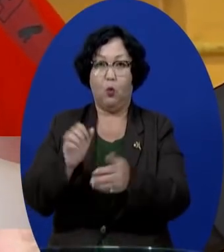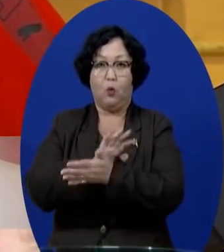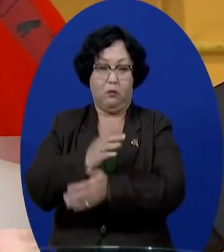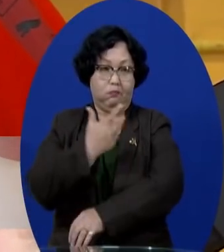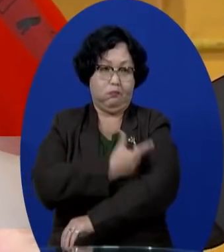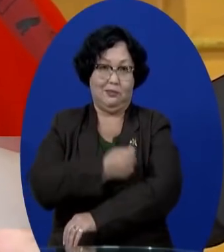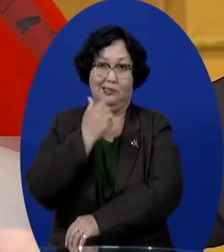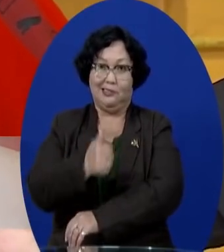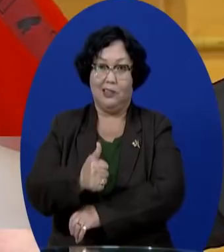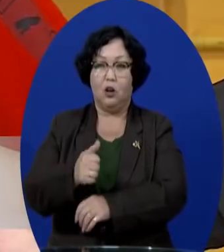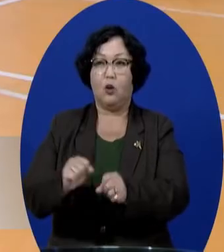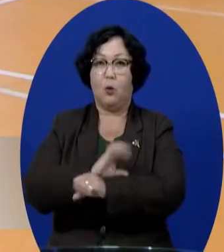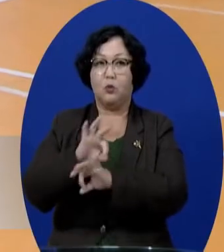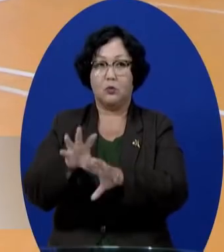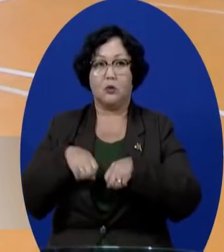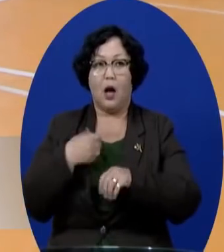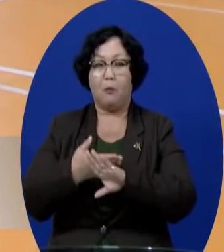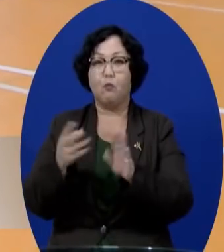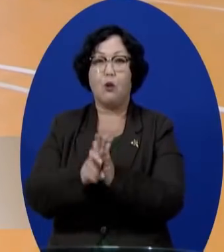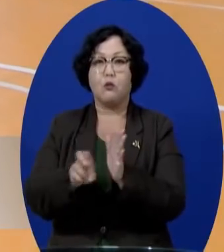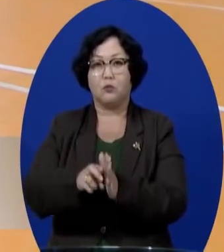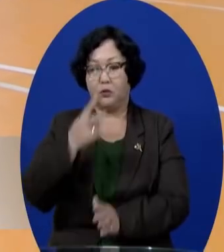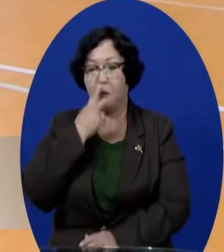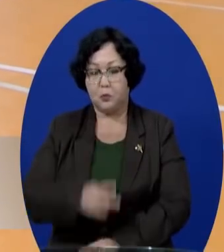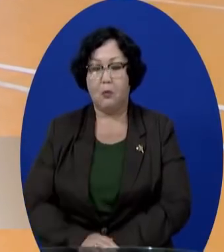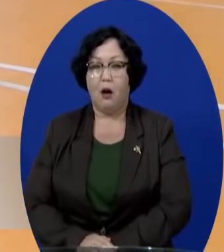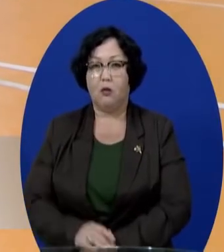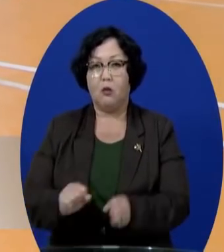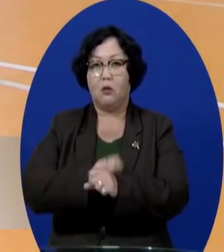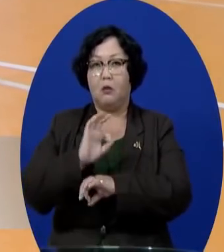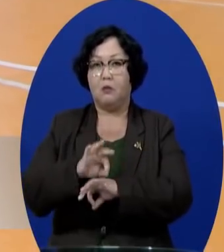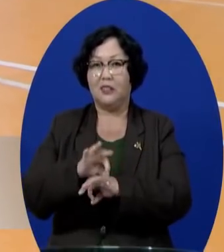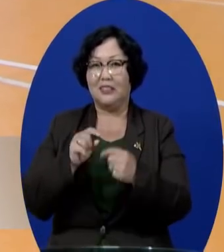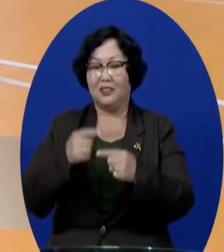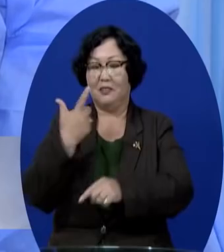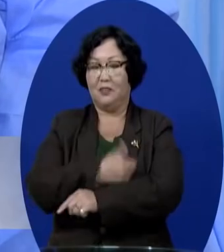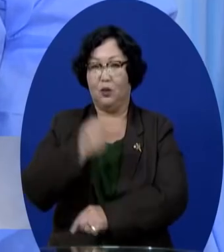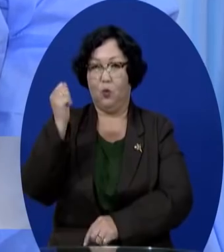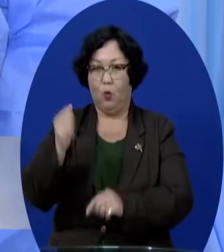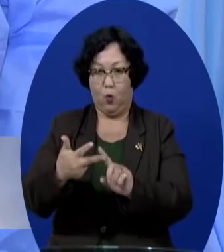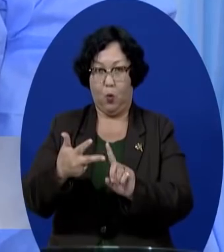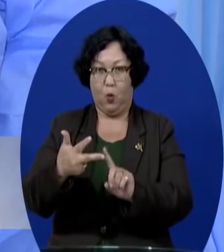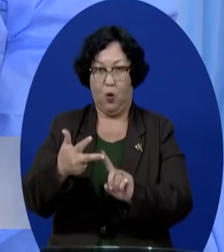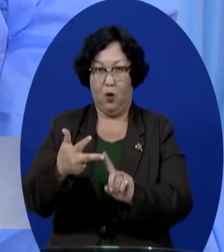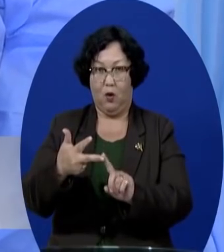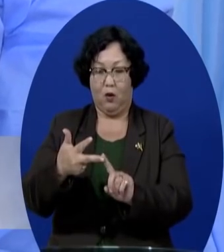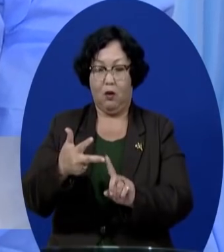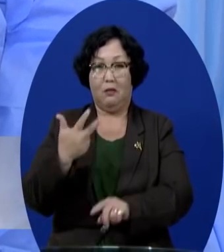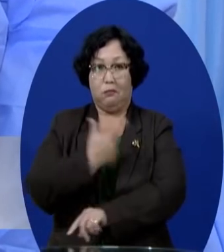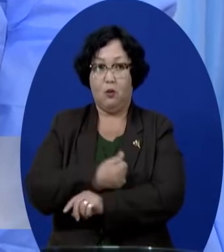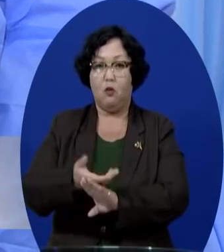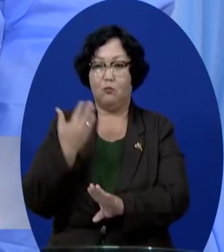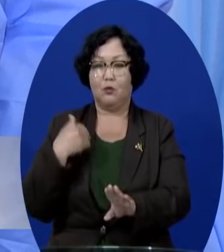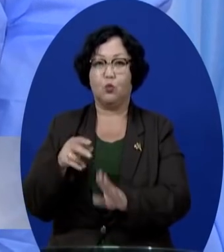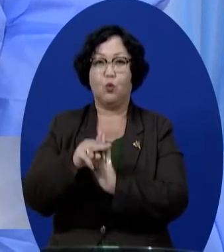хамгаалах боломжтой юм байл гэж бодсон шүү. Коронавирусны эсрэг 3 дугаар тун хийхдээ өмнөх хийсэн 2 тунтай адилхан вакцины хийн.